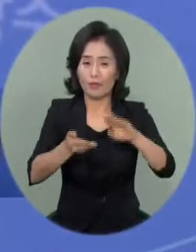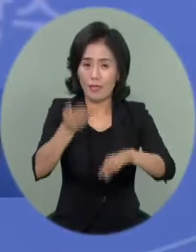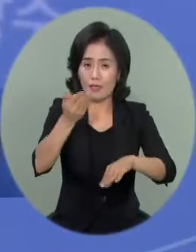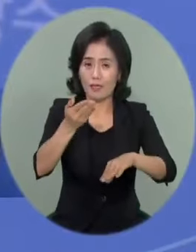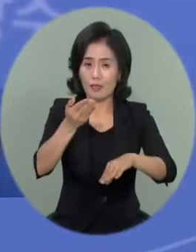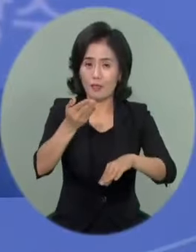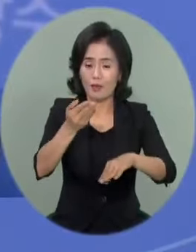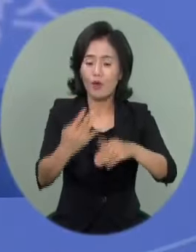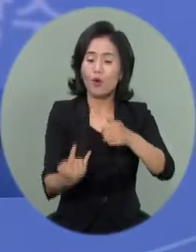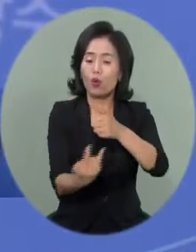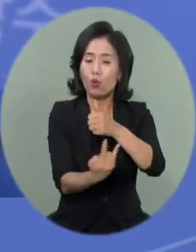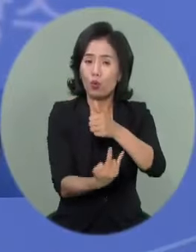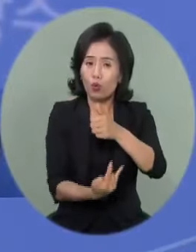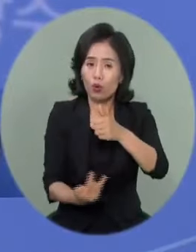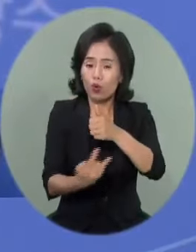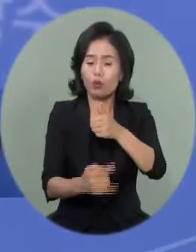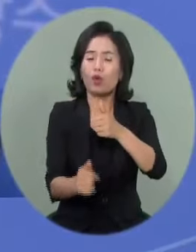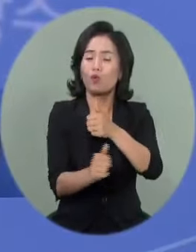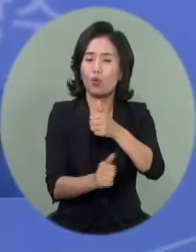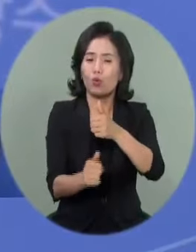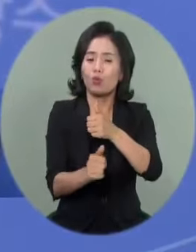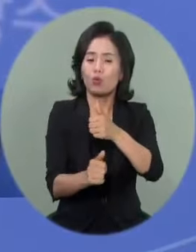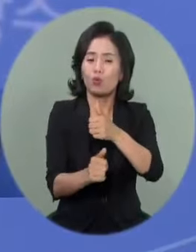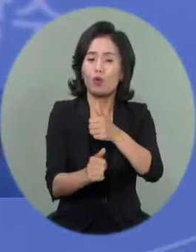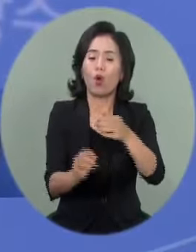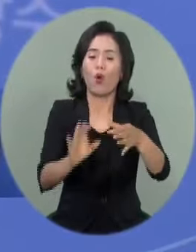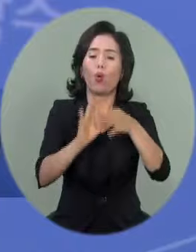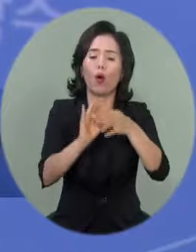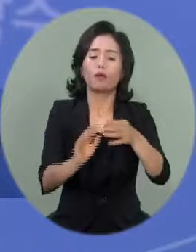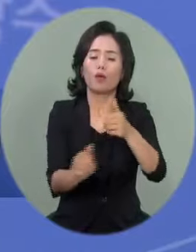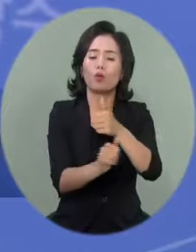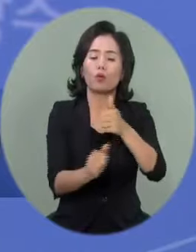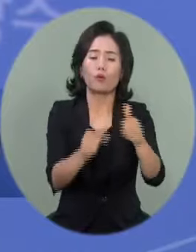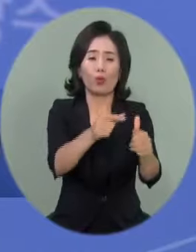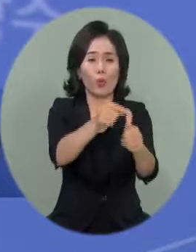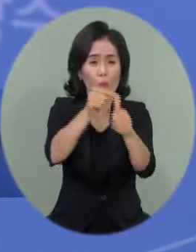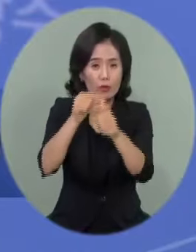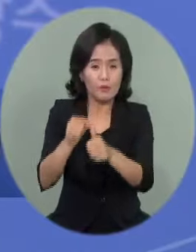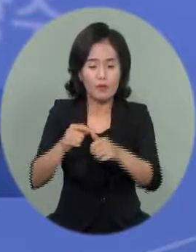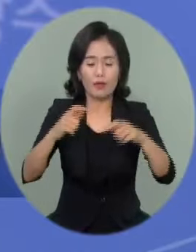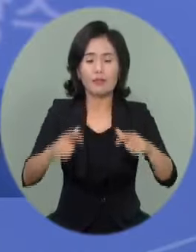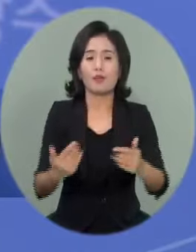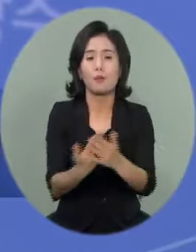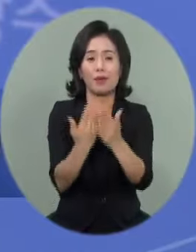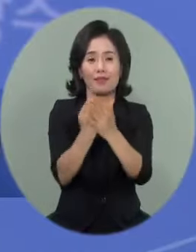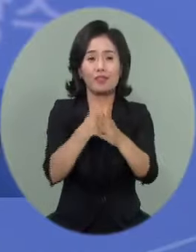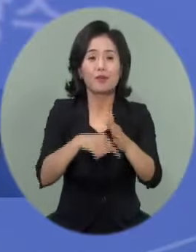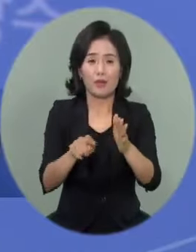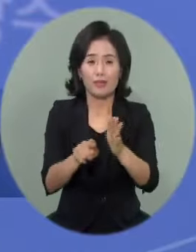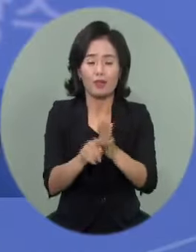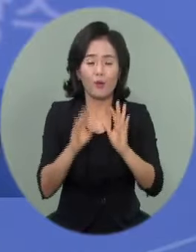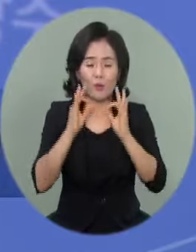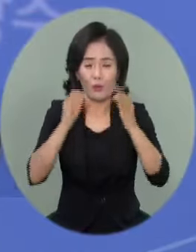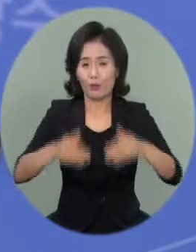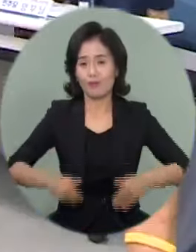상임이 여러 의원님들을 관계 의원으로 모셔서 지역발전을 위해서